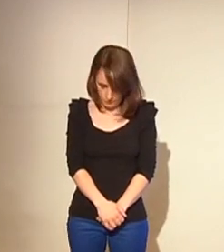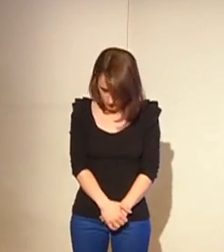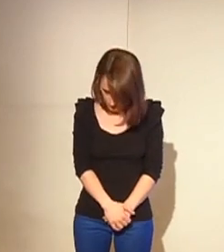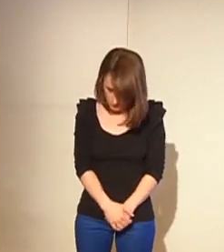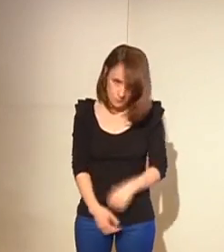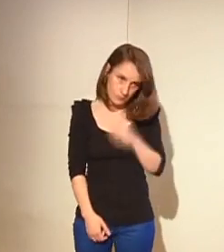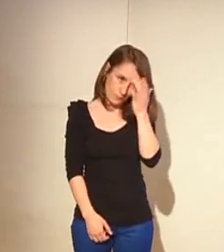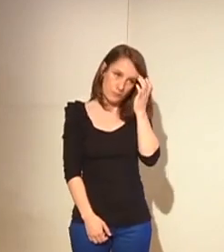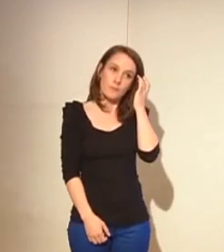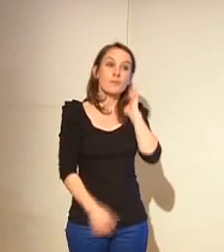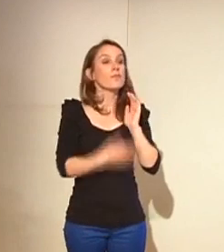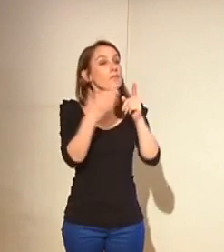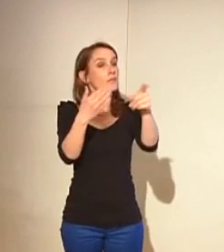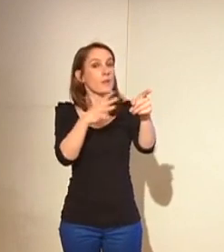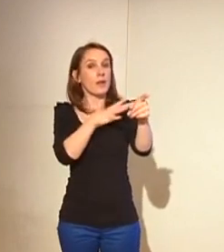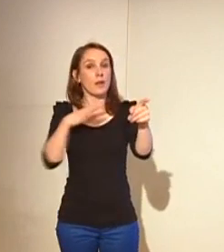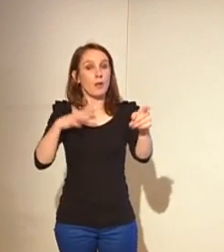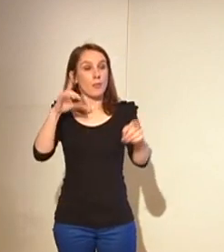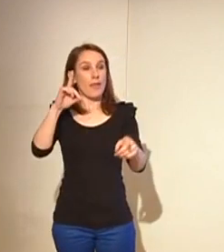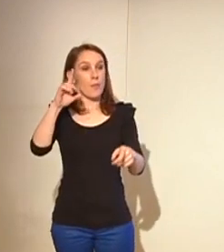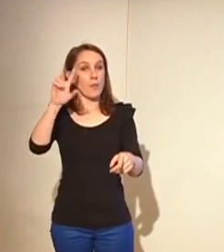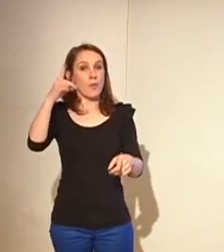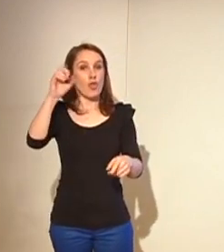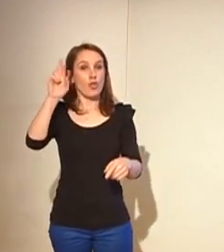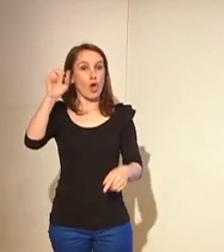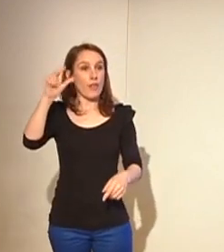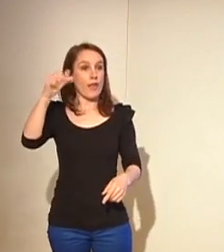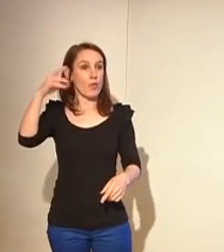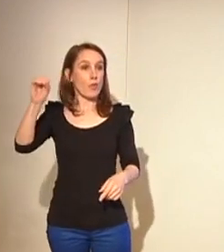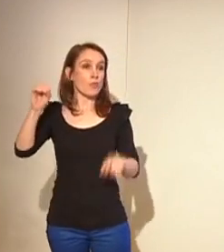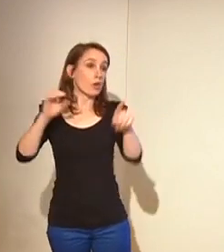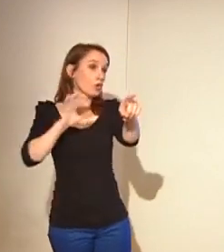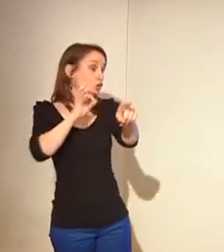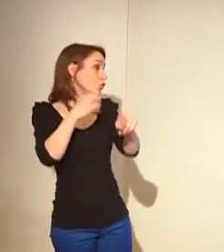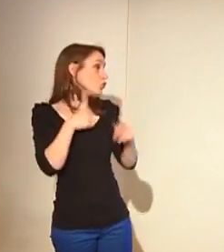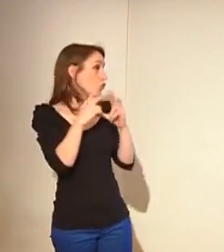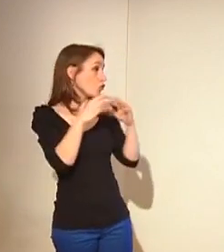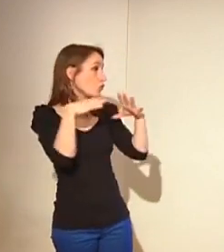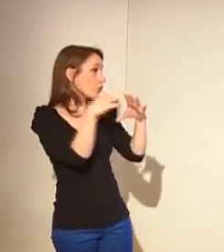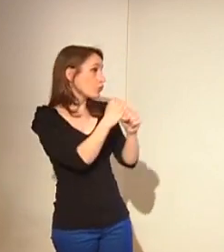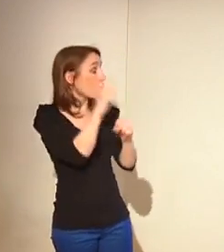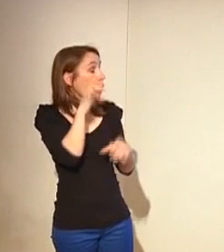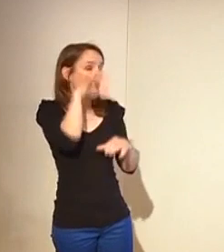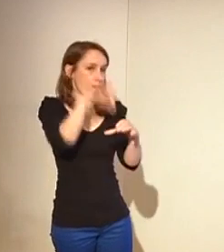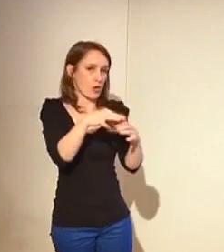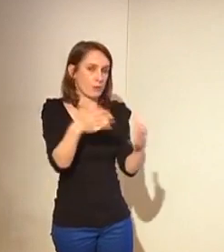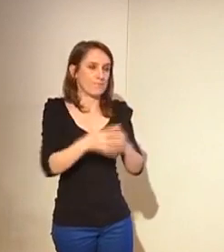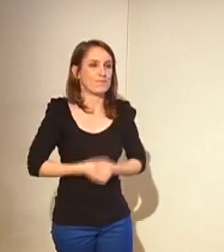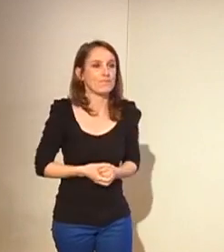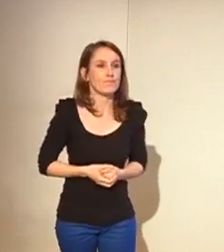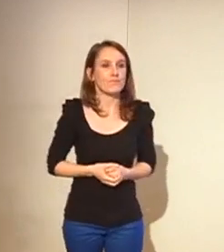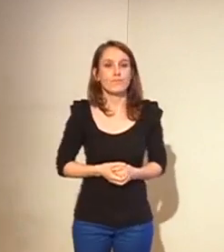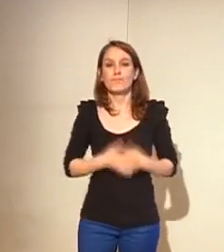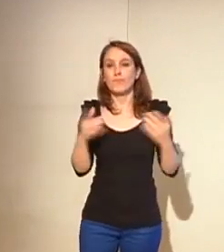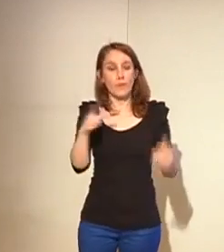madame dornano m' demandé la parole oui ça sera une explication de vote hein ça sera pas très long euh si Monsieur